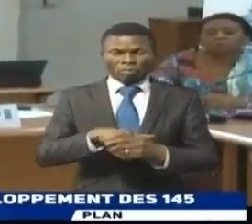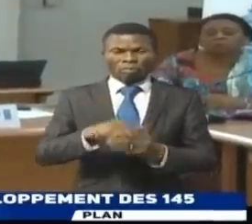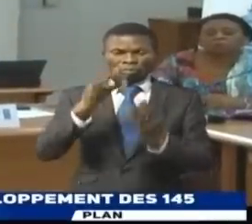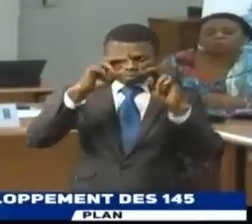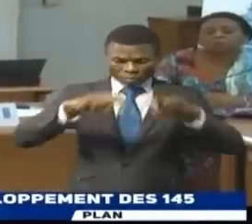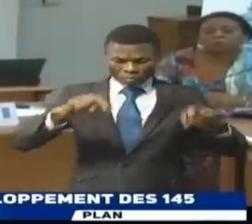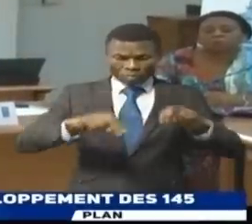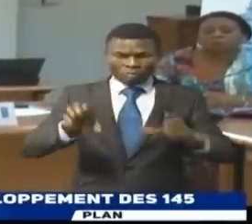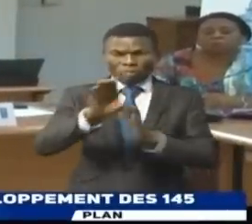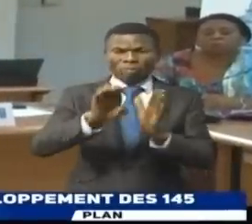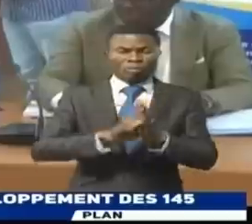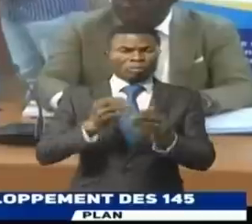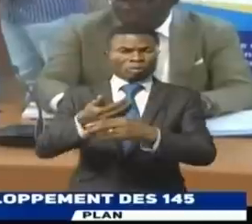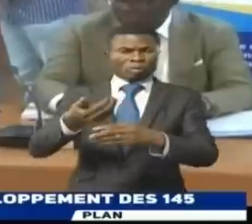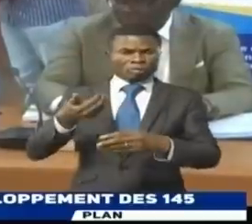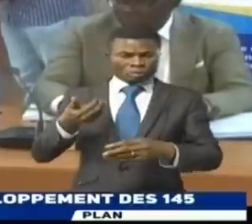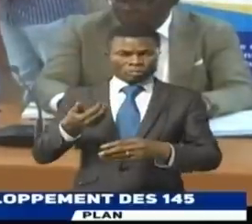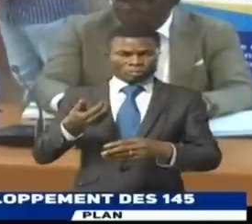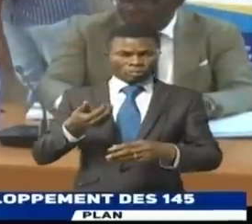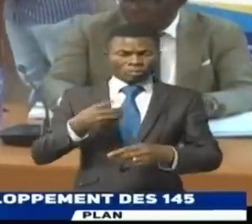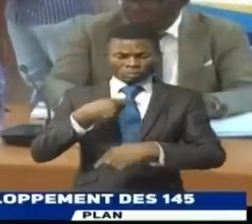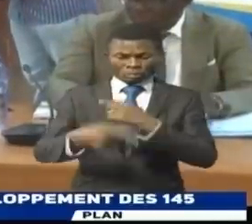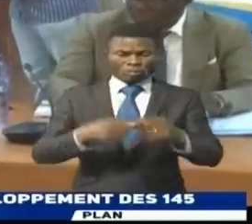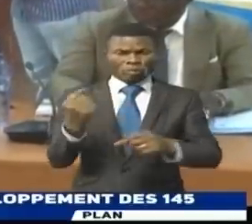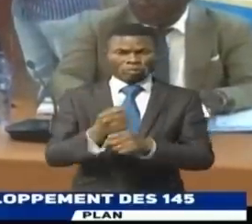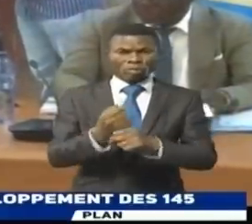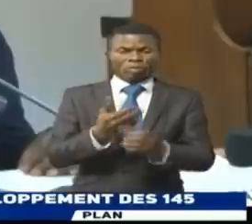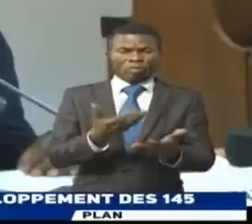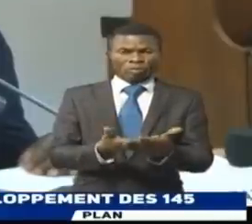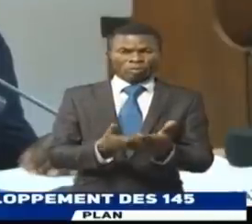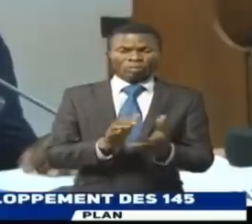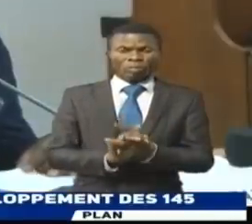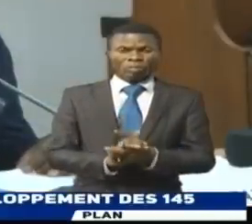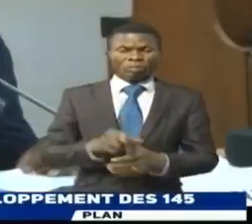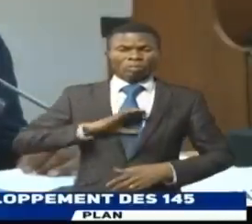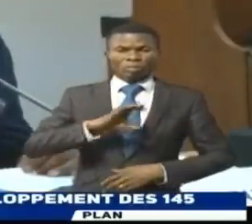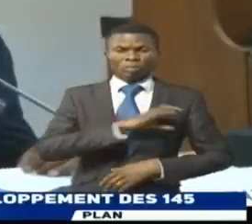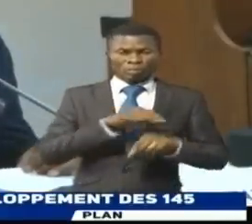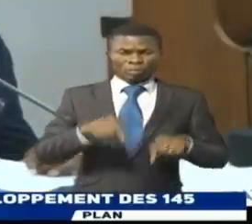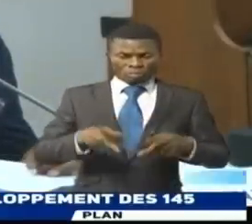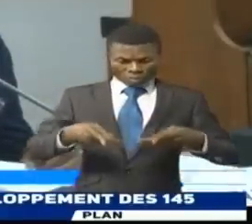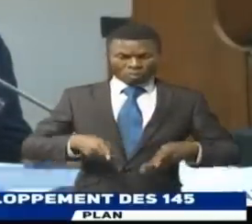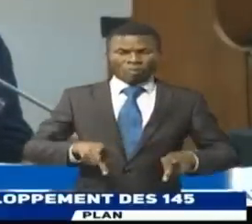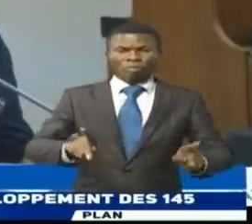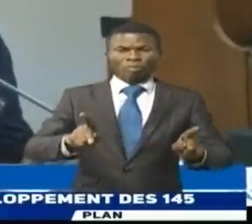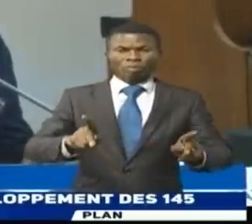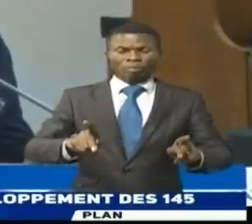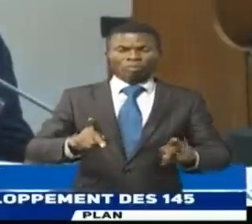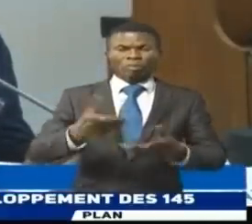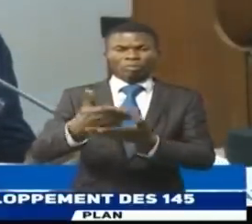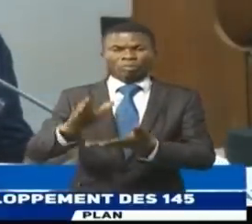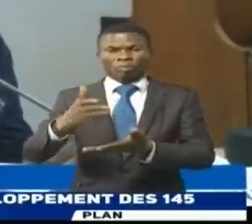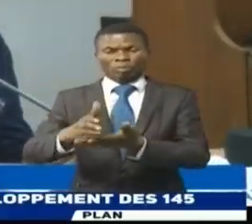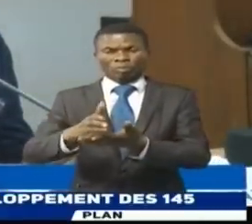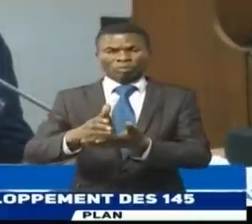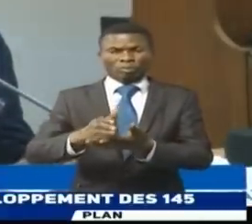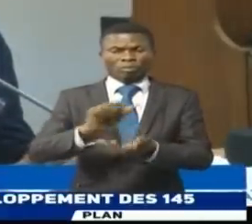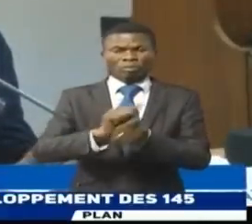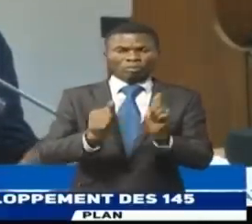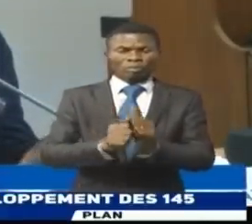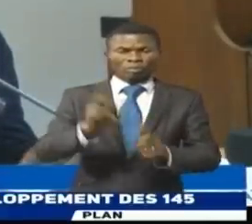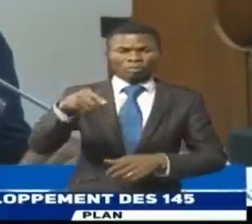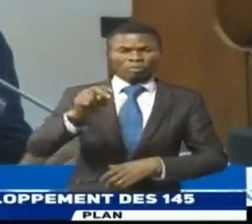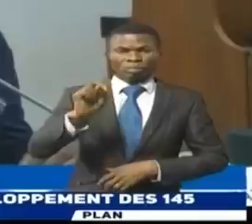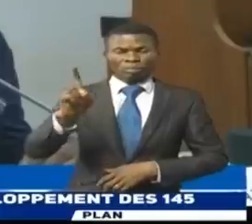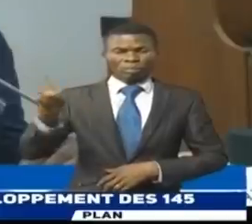des conditions préalables avant l'exécution. Le comité de ce jour permettra de partager la version du PDR approuvée par